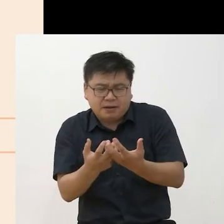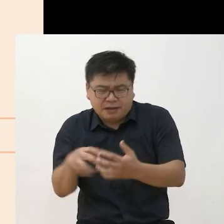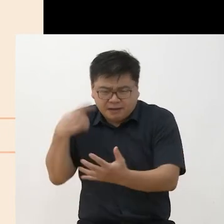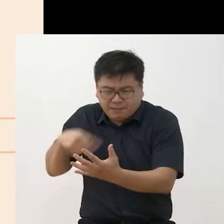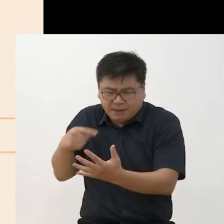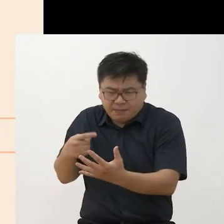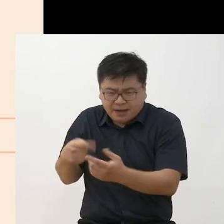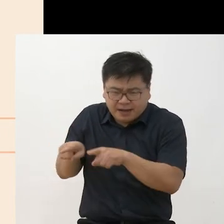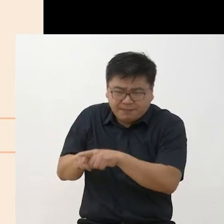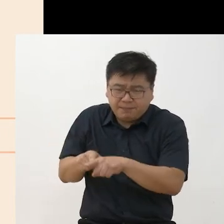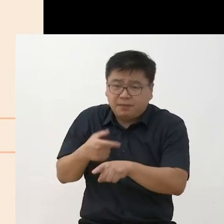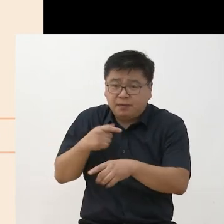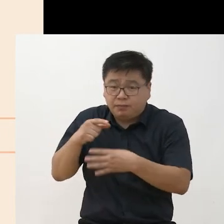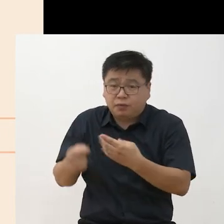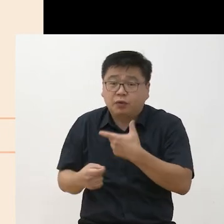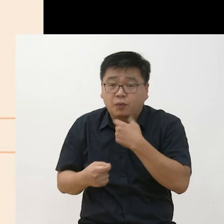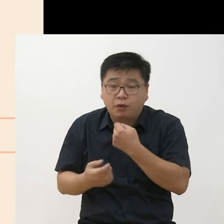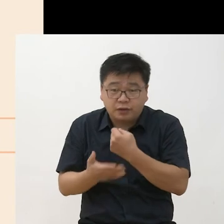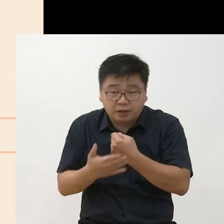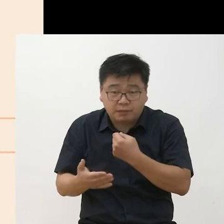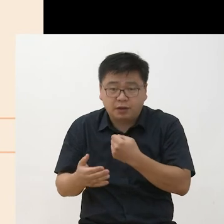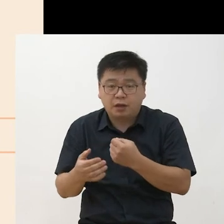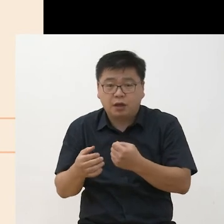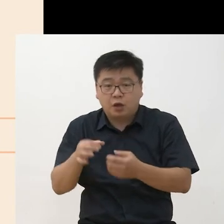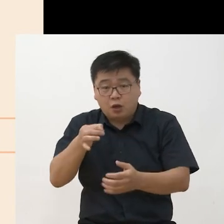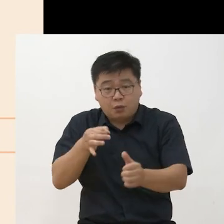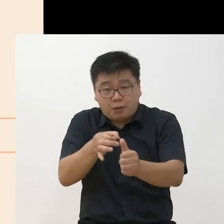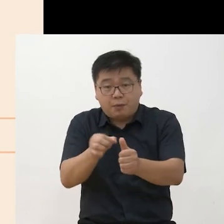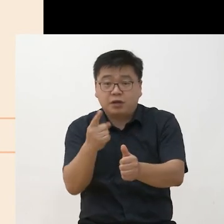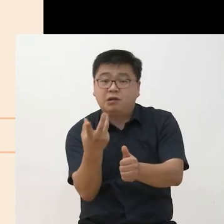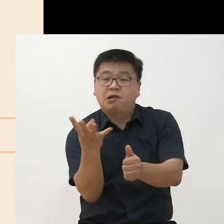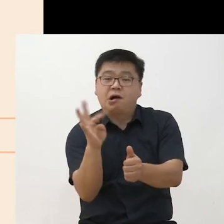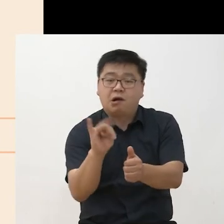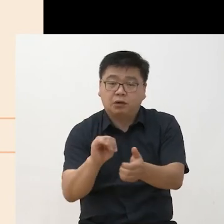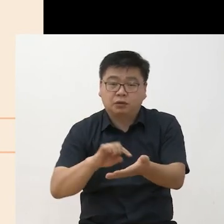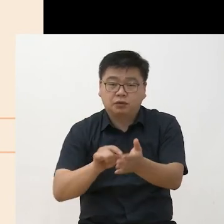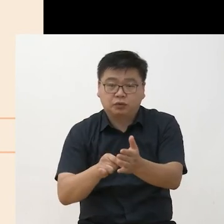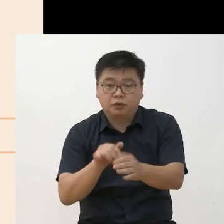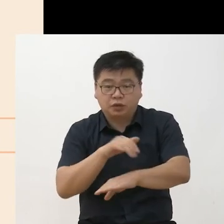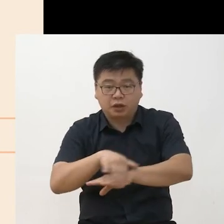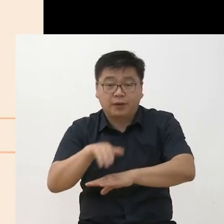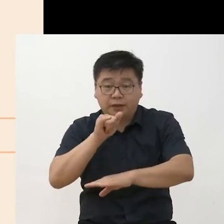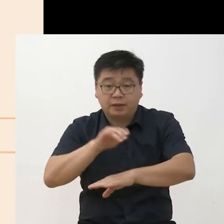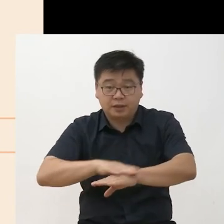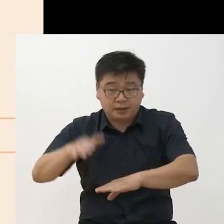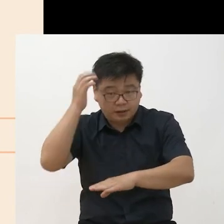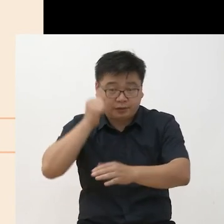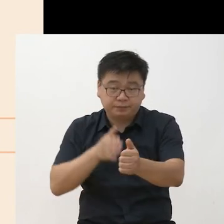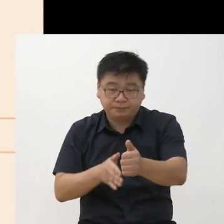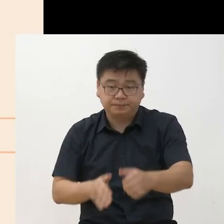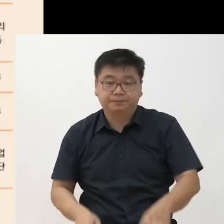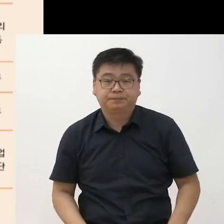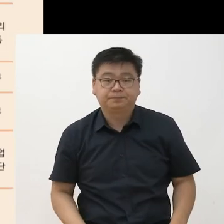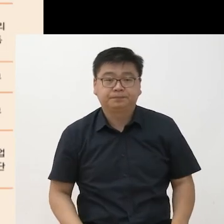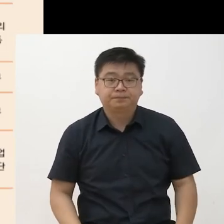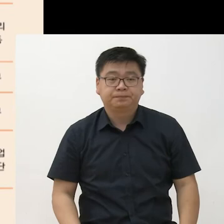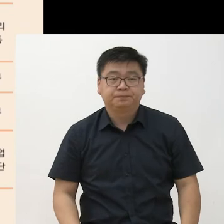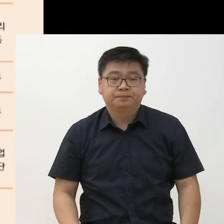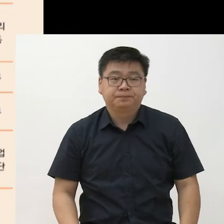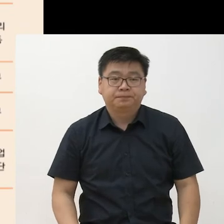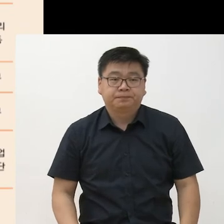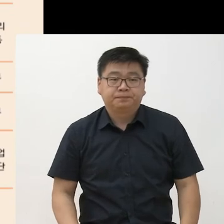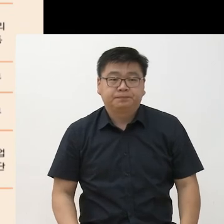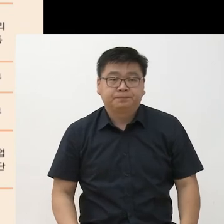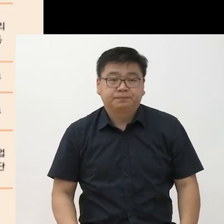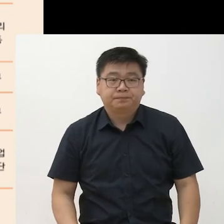좀 대규모 프로그램을 공모 신청을 받을 계획으로 있습니다. 이 점도 참고해 주시기 바랍니다.